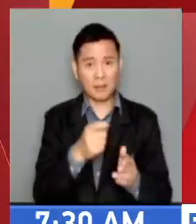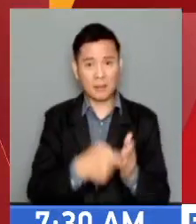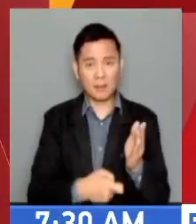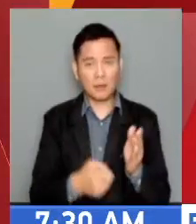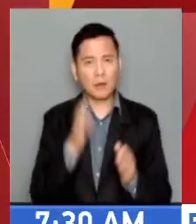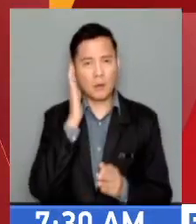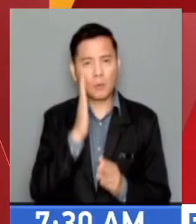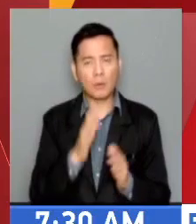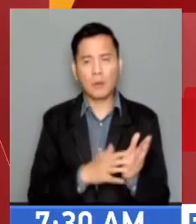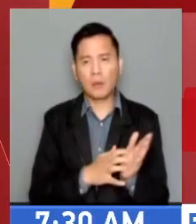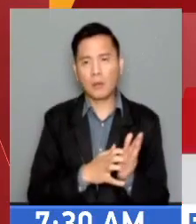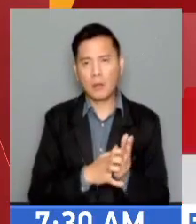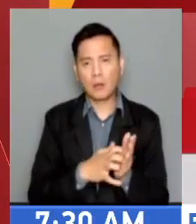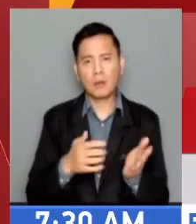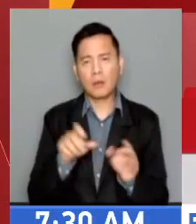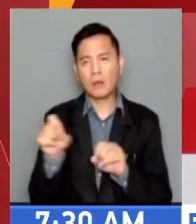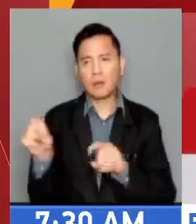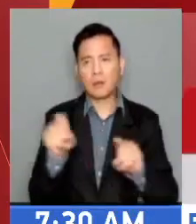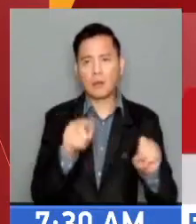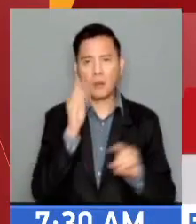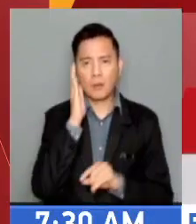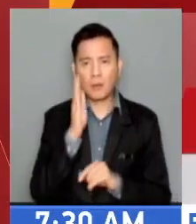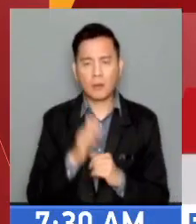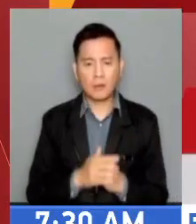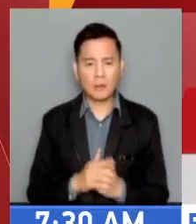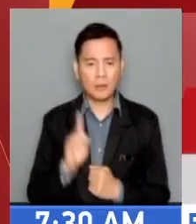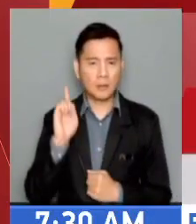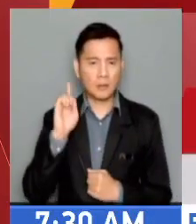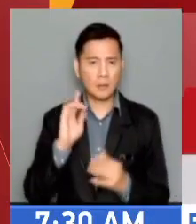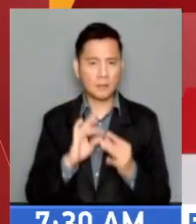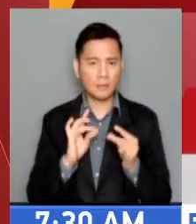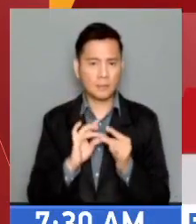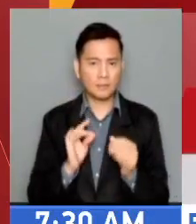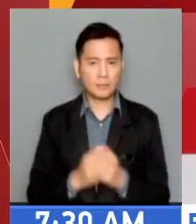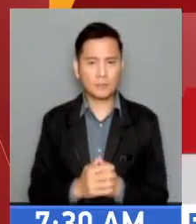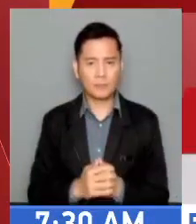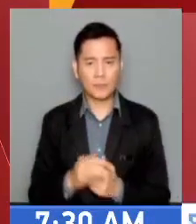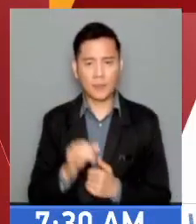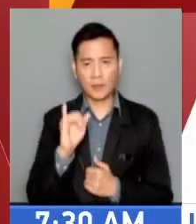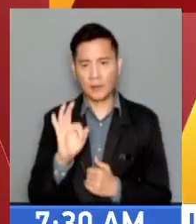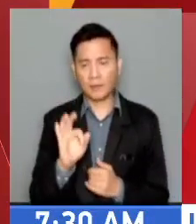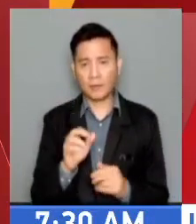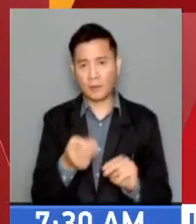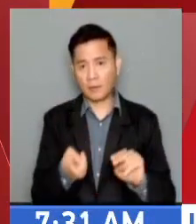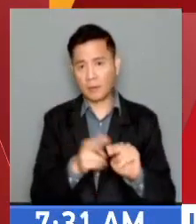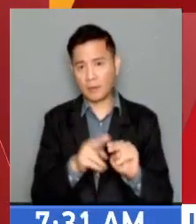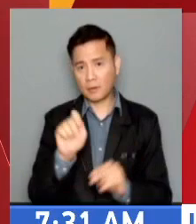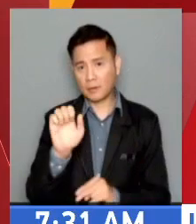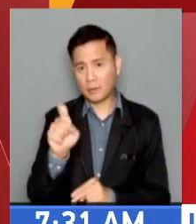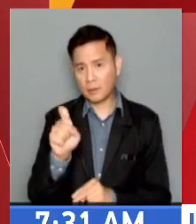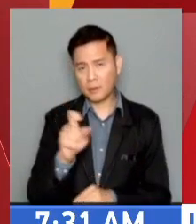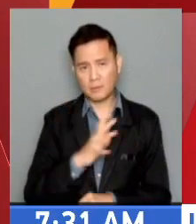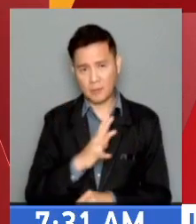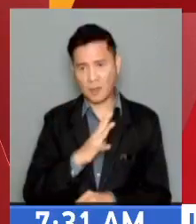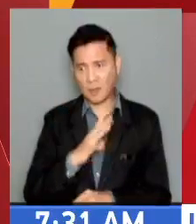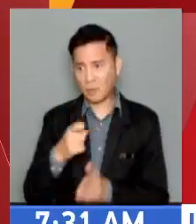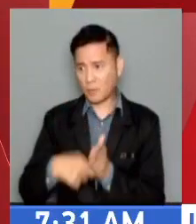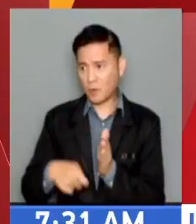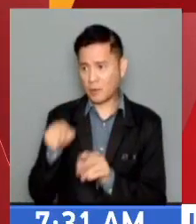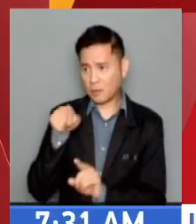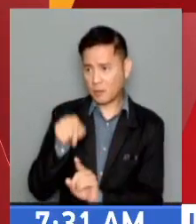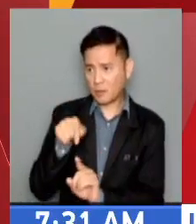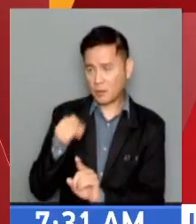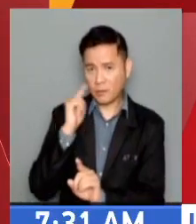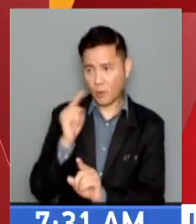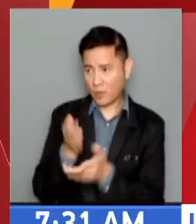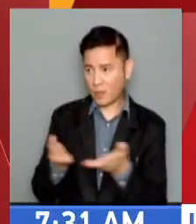gobyerno. Tataas din po kami. Kung tataas po ang, kung magkakaroon po ng buwis talaga, tataas po yung tataas din po yung presyo ng